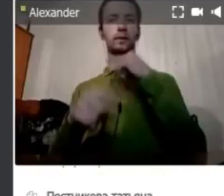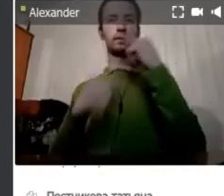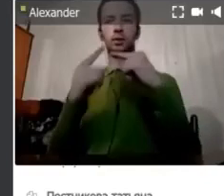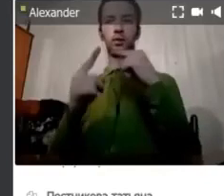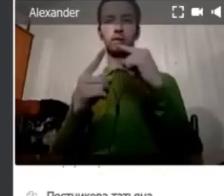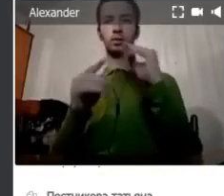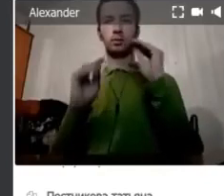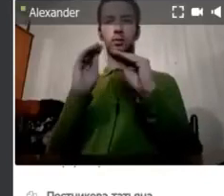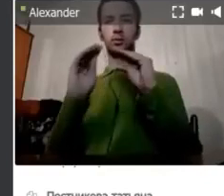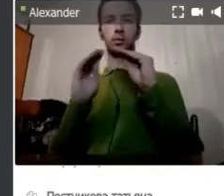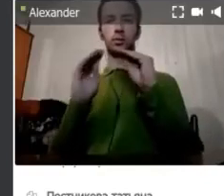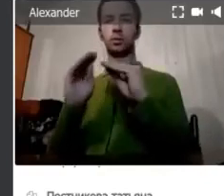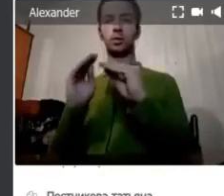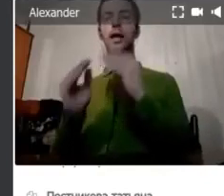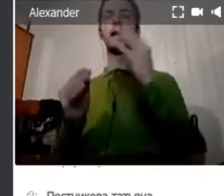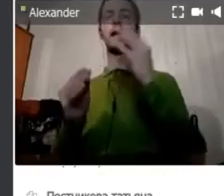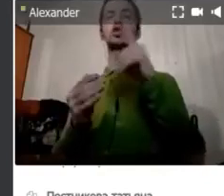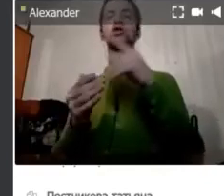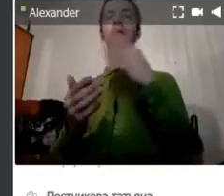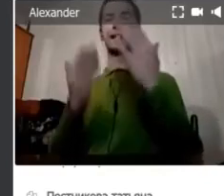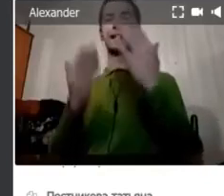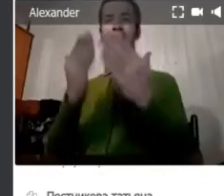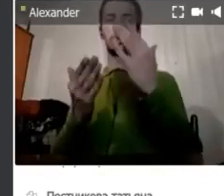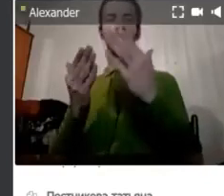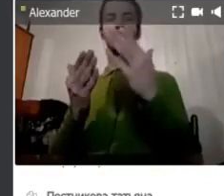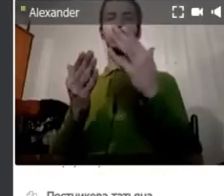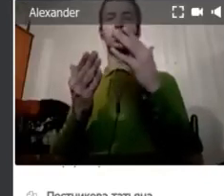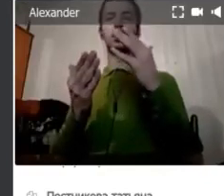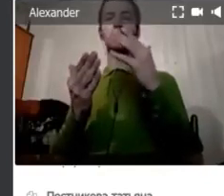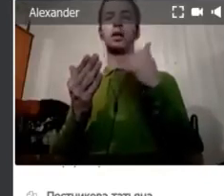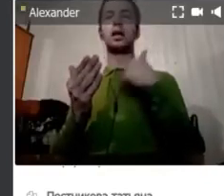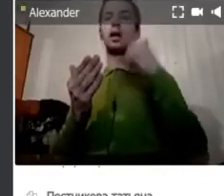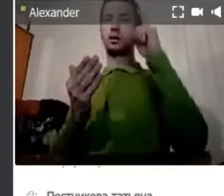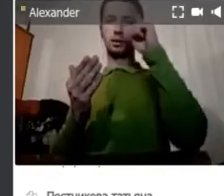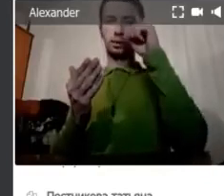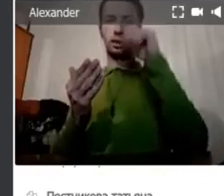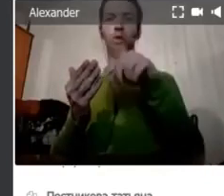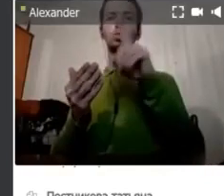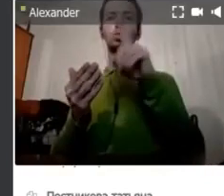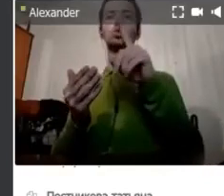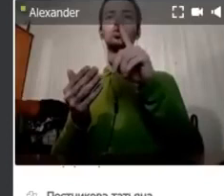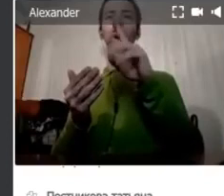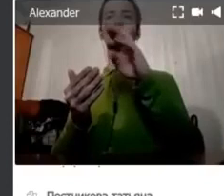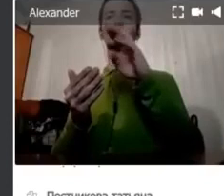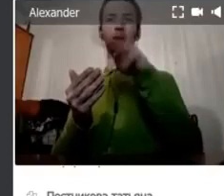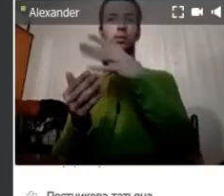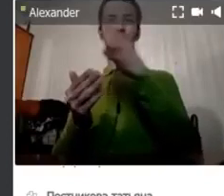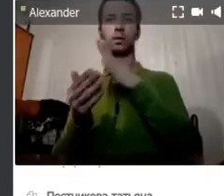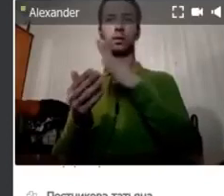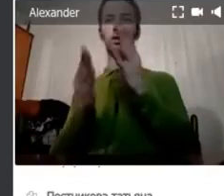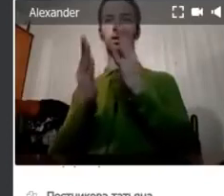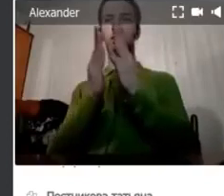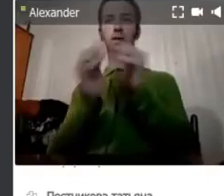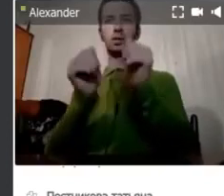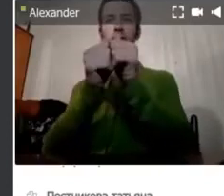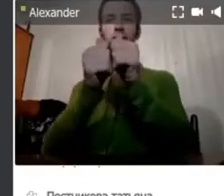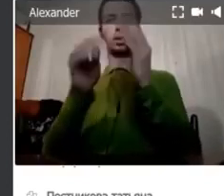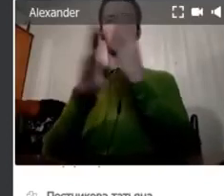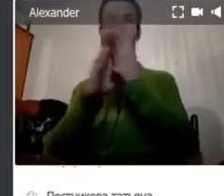новый человек, новый лично приглашенный, он все равно в вашу таблицу попадает. Он только к вам идет, по-другому никак не